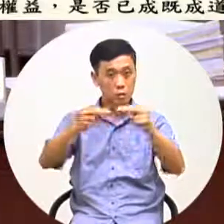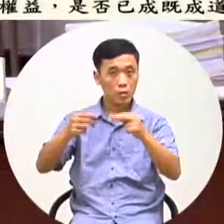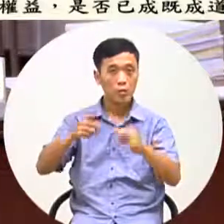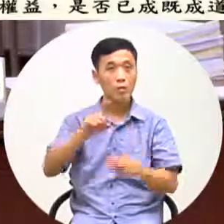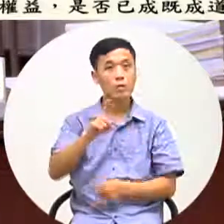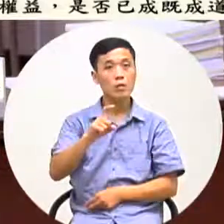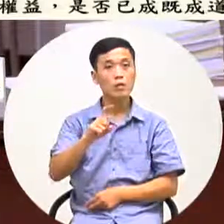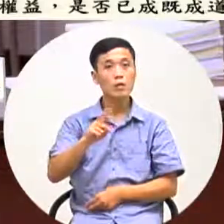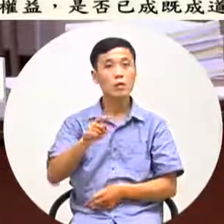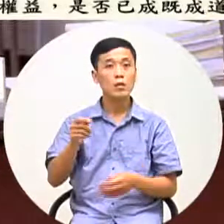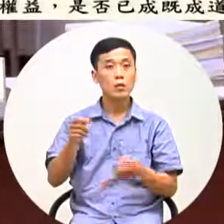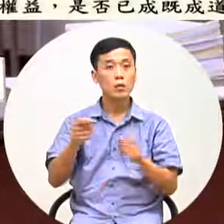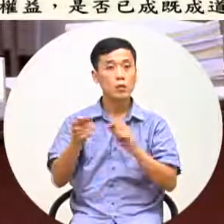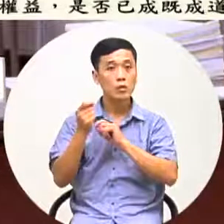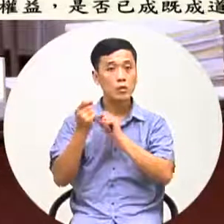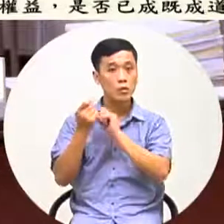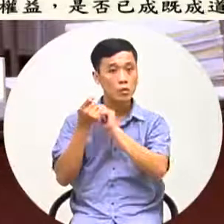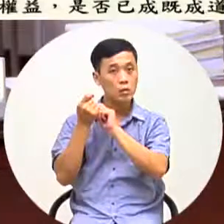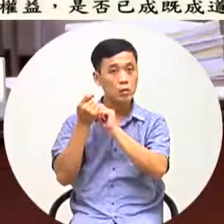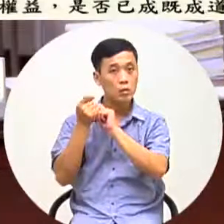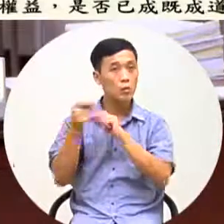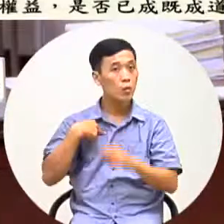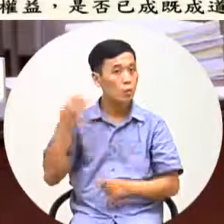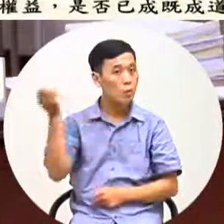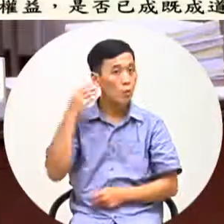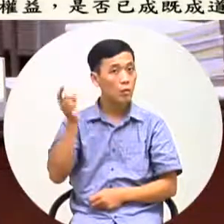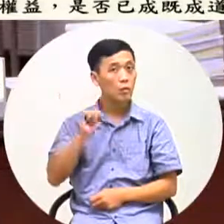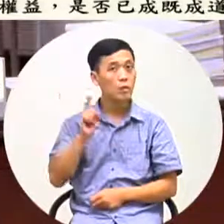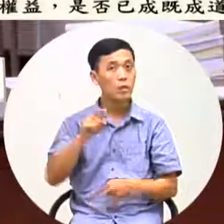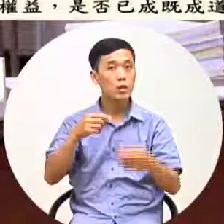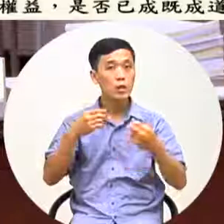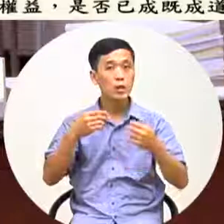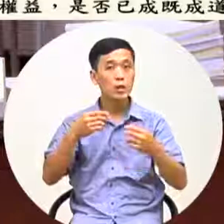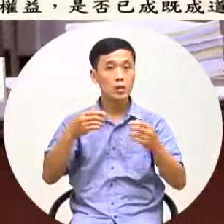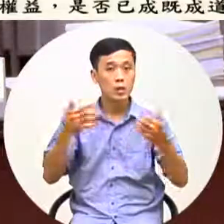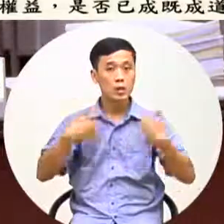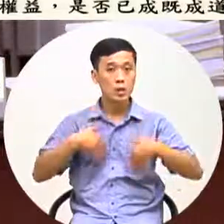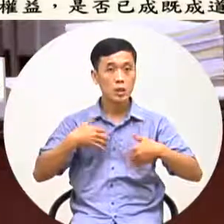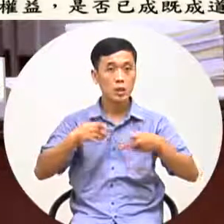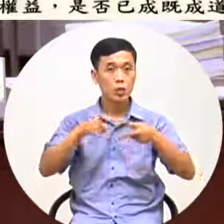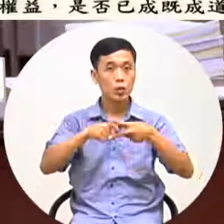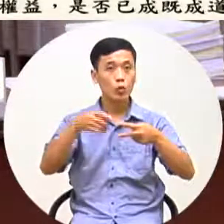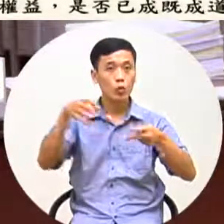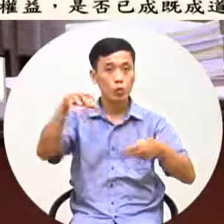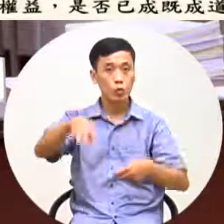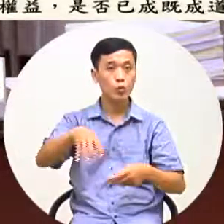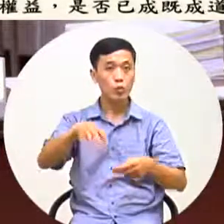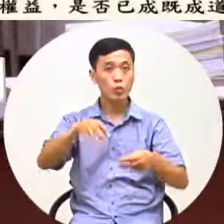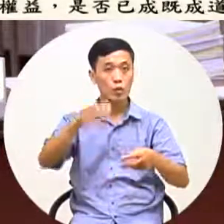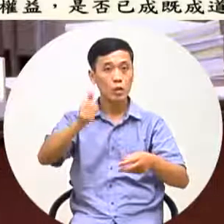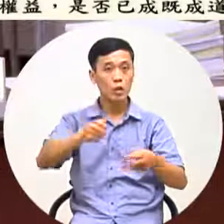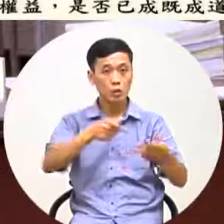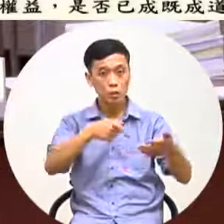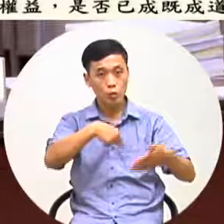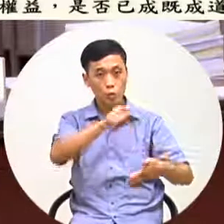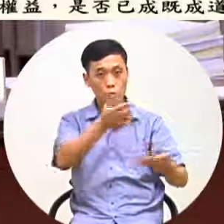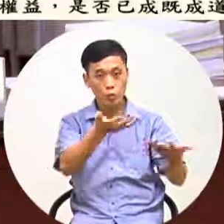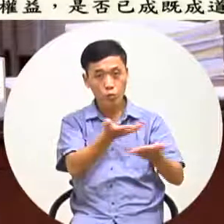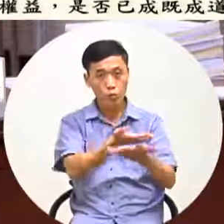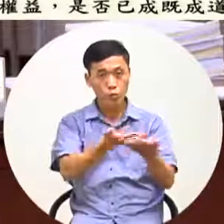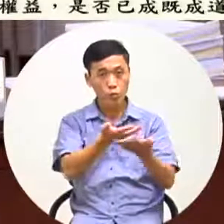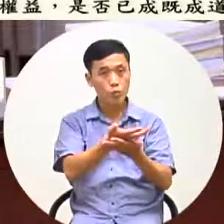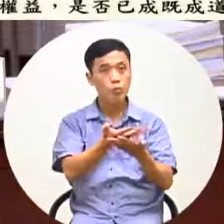个新公处的哈啊处长出面来协调。但是咱公司的对不对吼？经过伊努力的